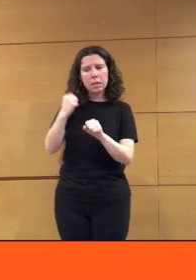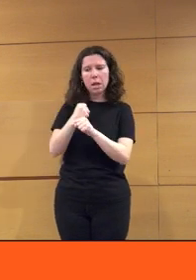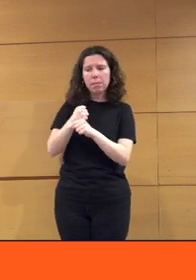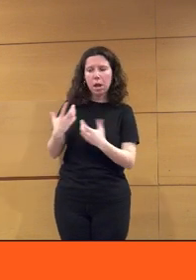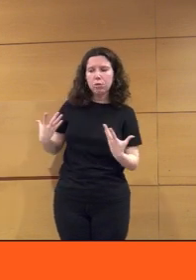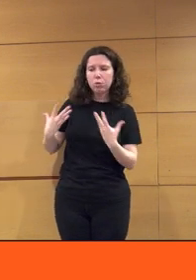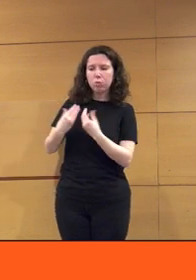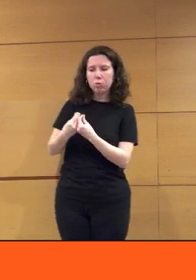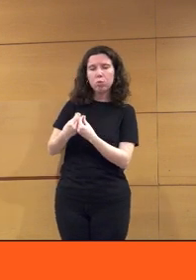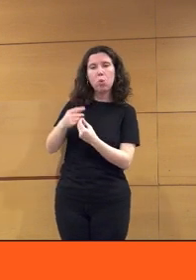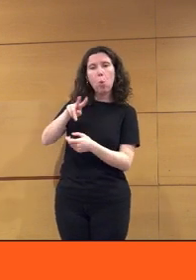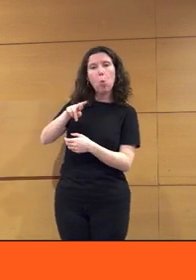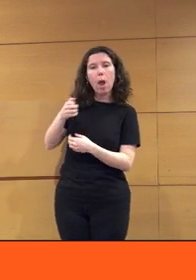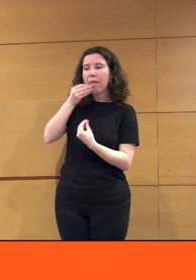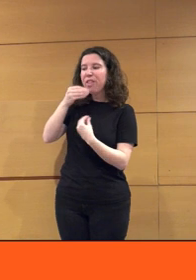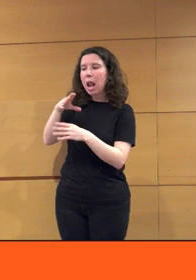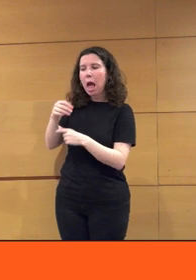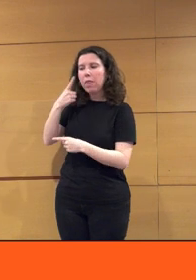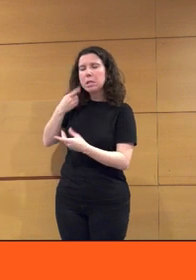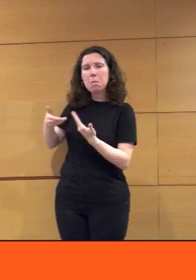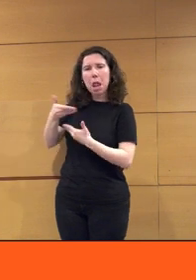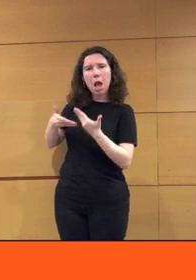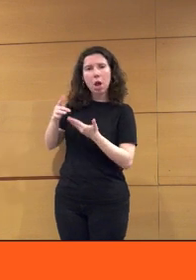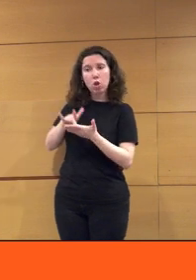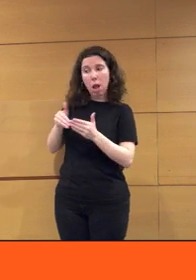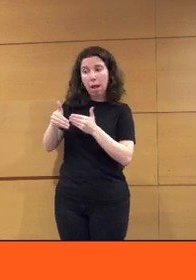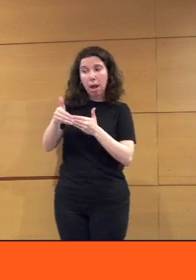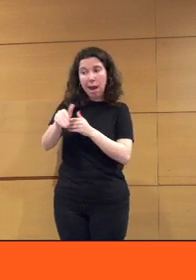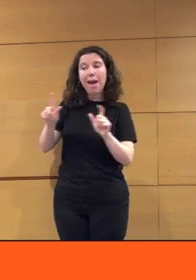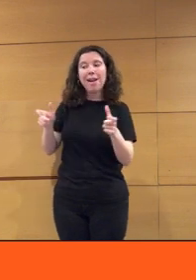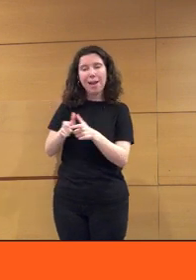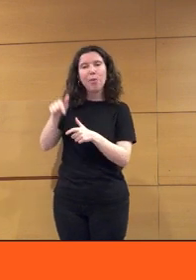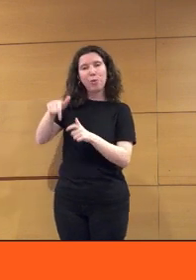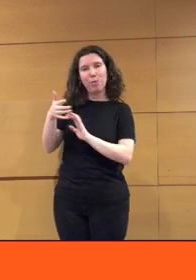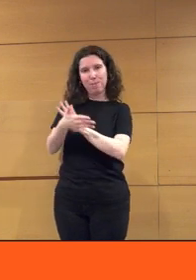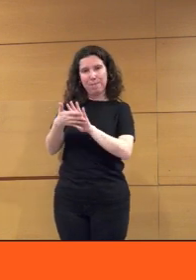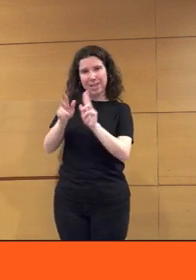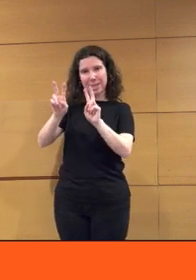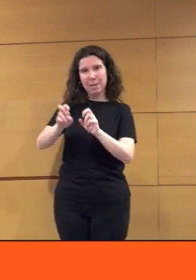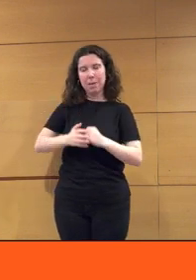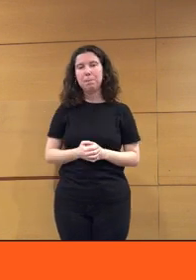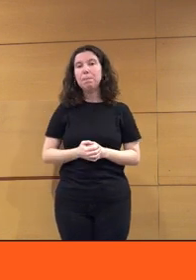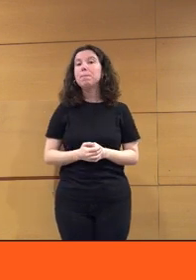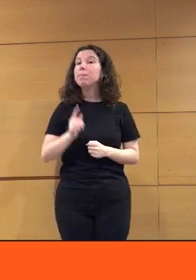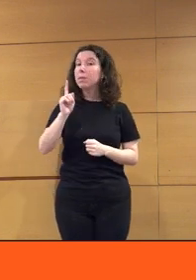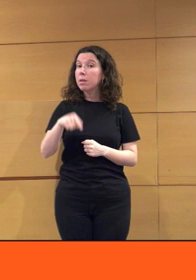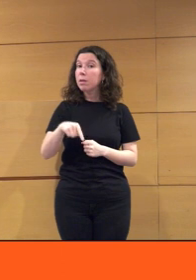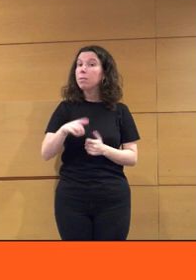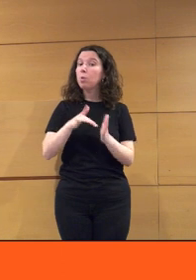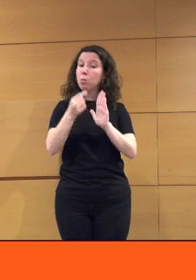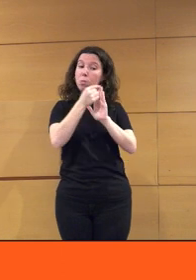amb les URES delegades, que és una de les tasques que farem en aquesta sessió de treball, i també preveu mesures de